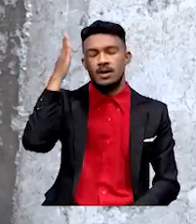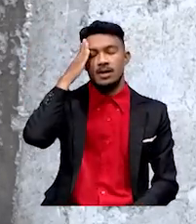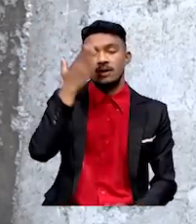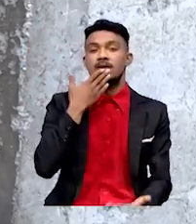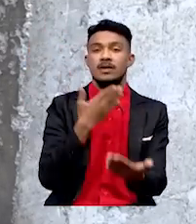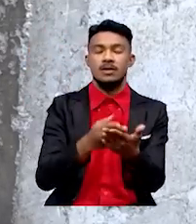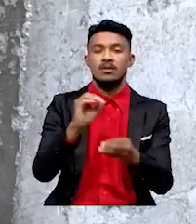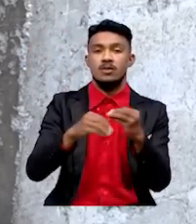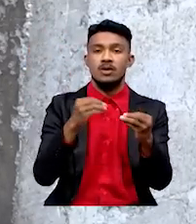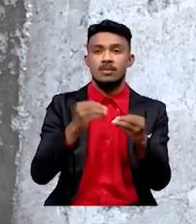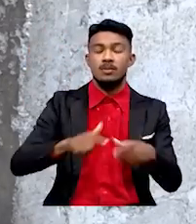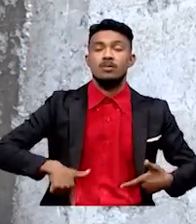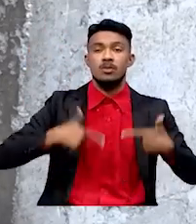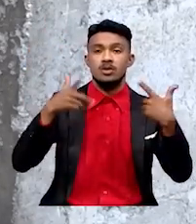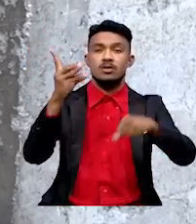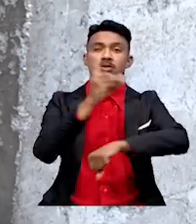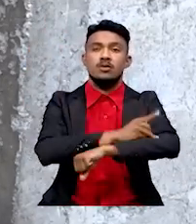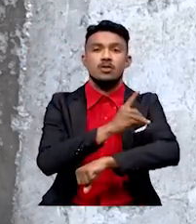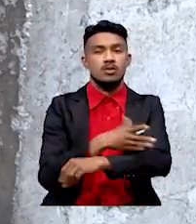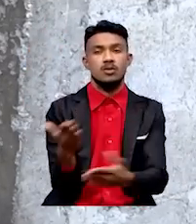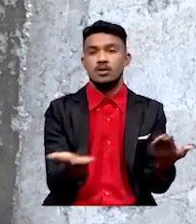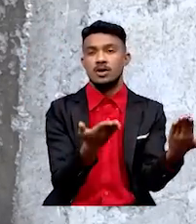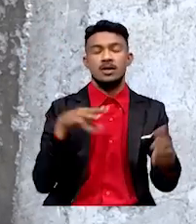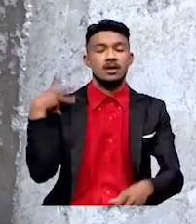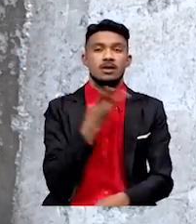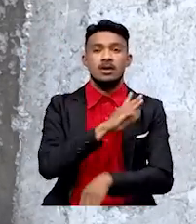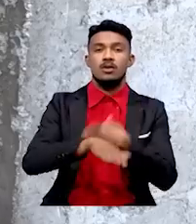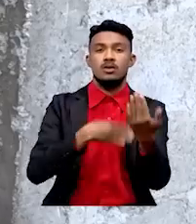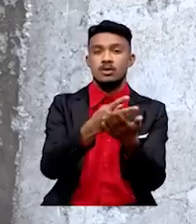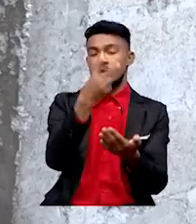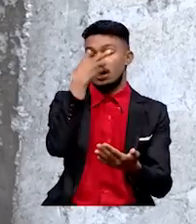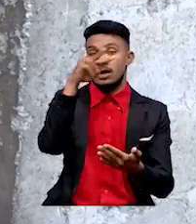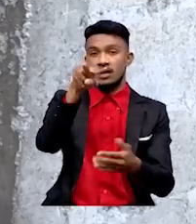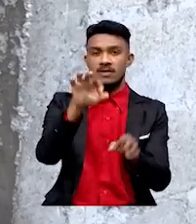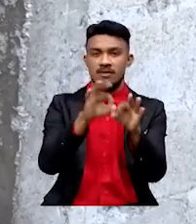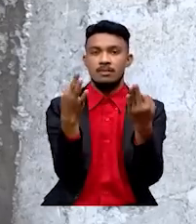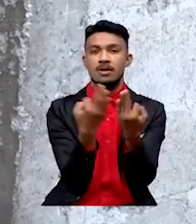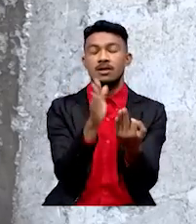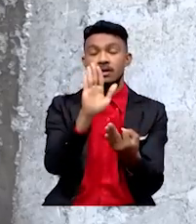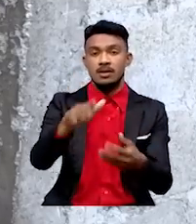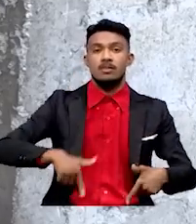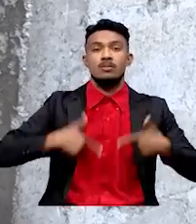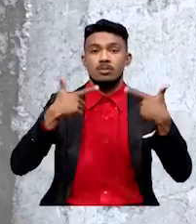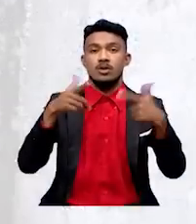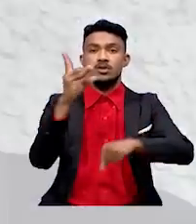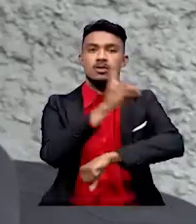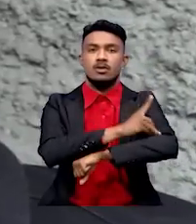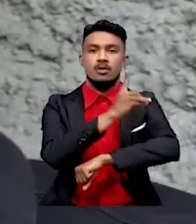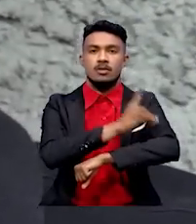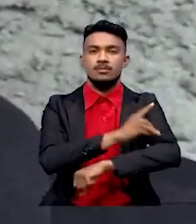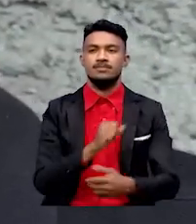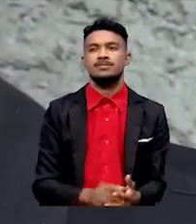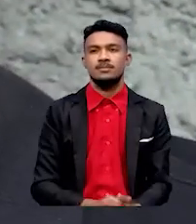ne Moris lo loro nien, hau se lori ita hotu ba kumpanya familia ne ne Moris loro loro.